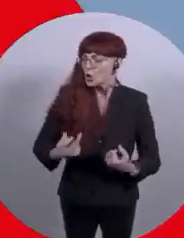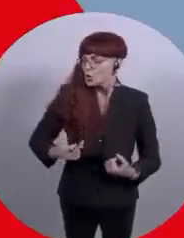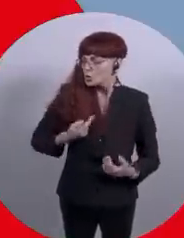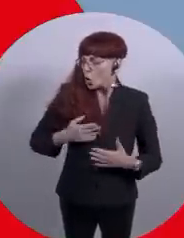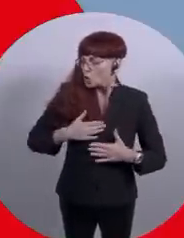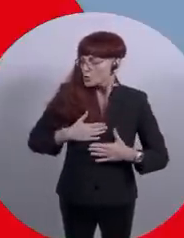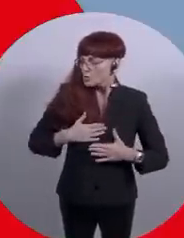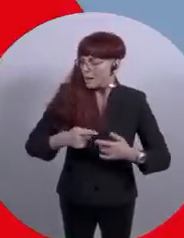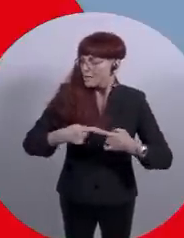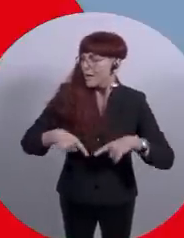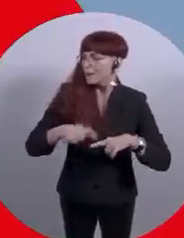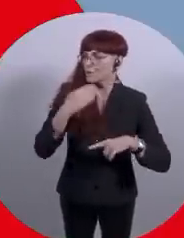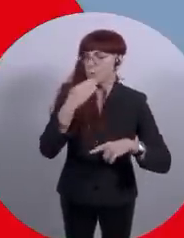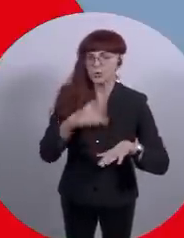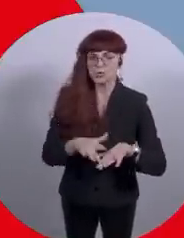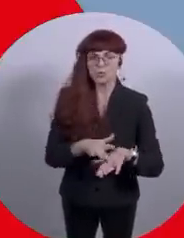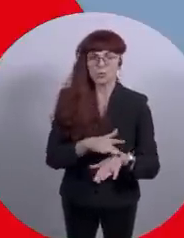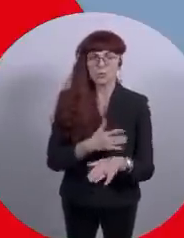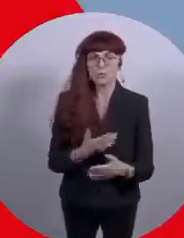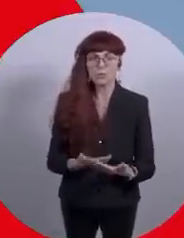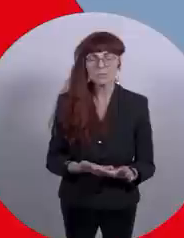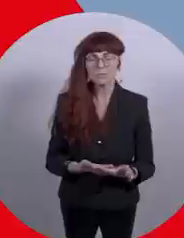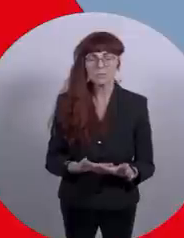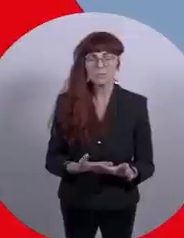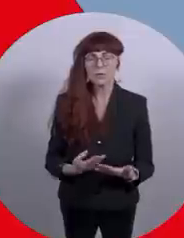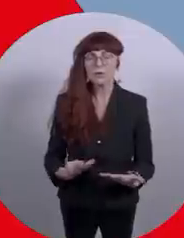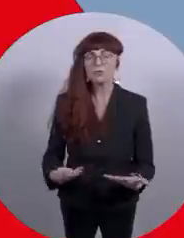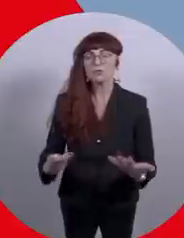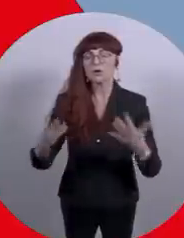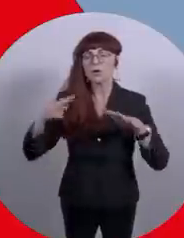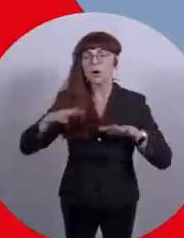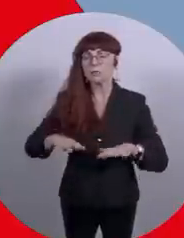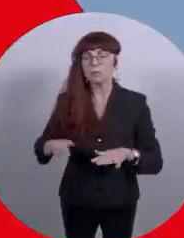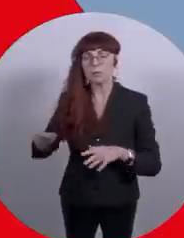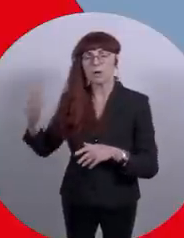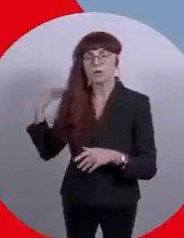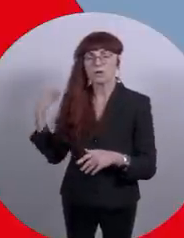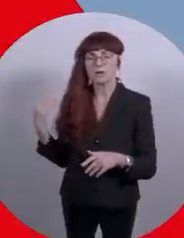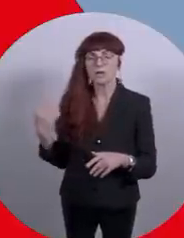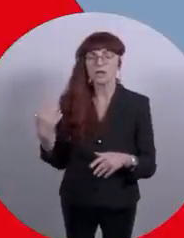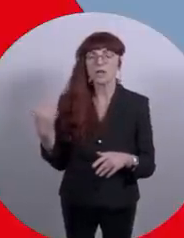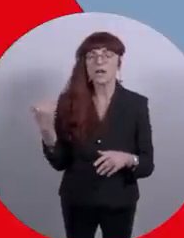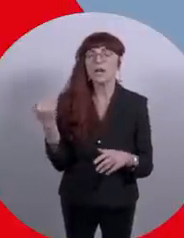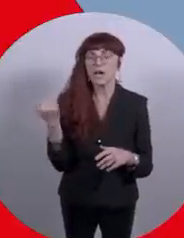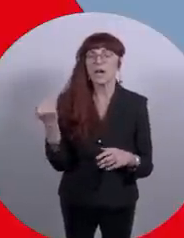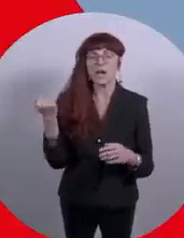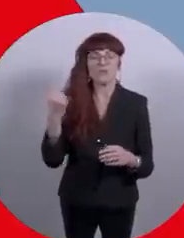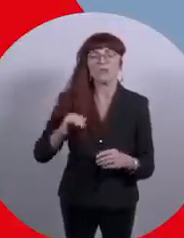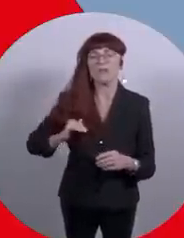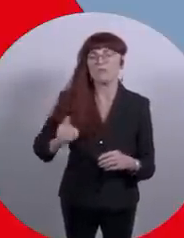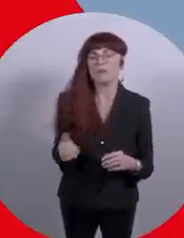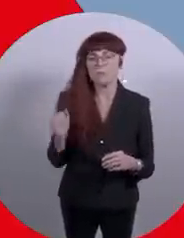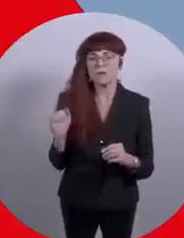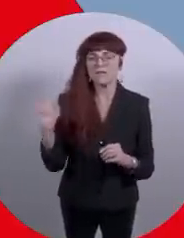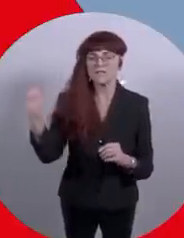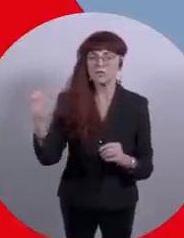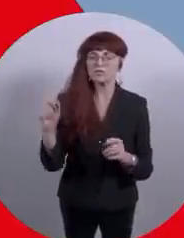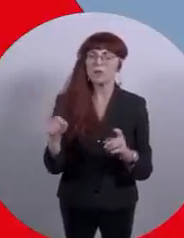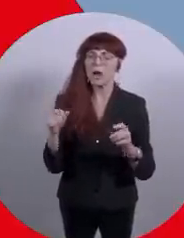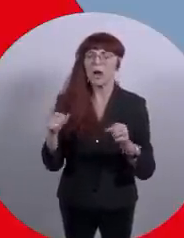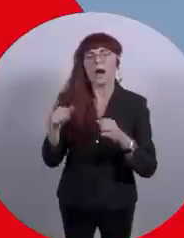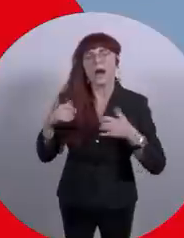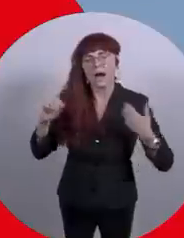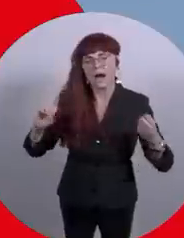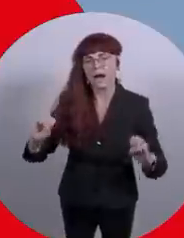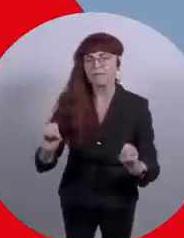verspüren von neun Monaten ist eine feministische Revolution im Iran gestartet diese Revolution